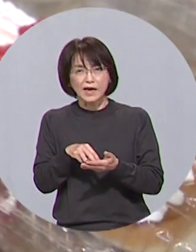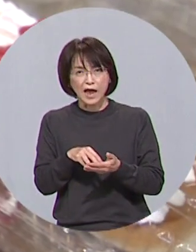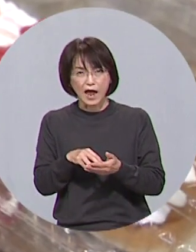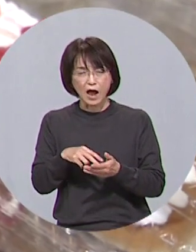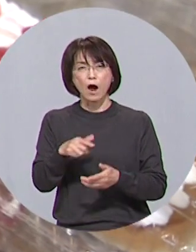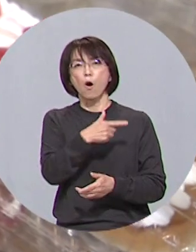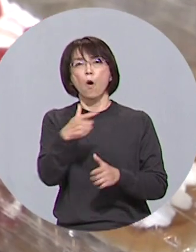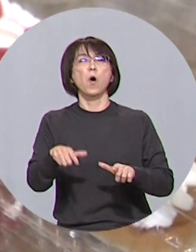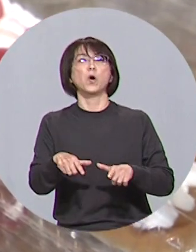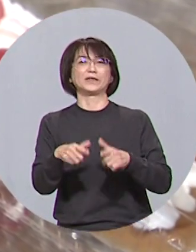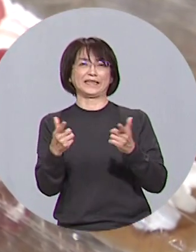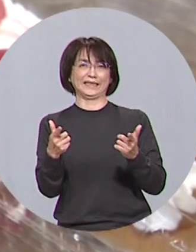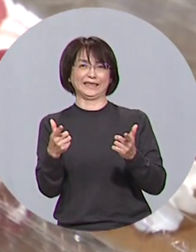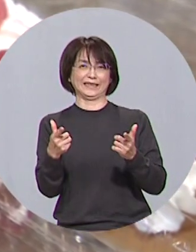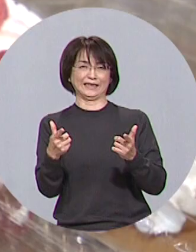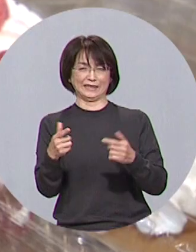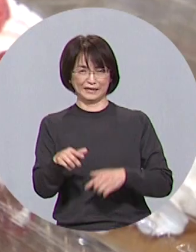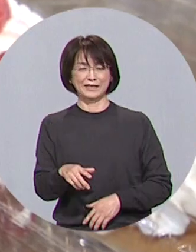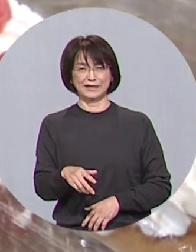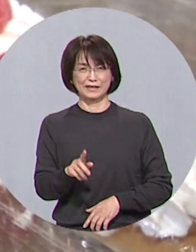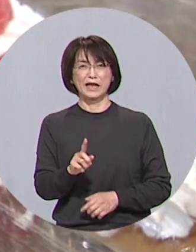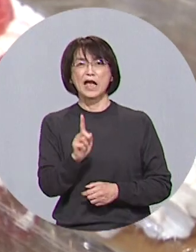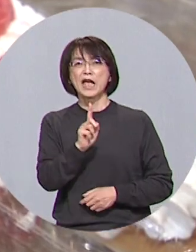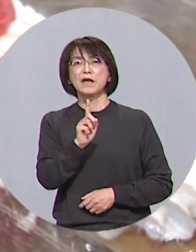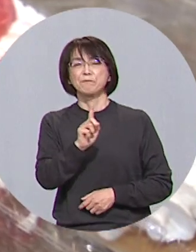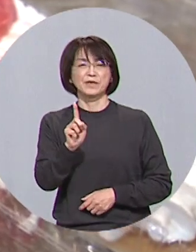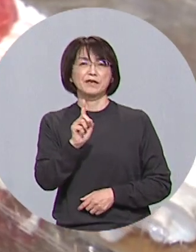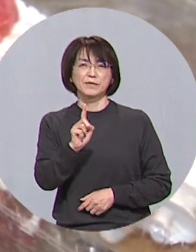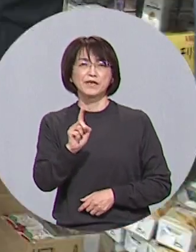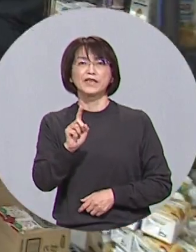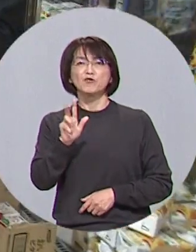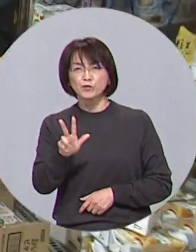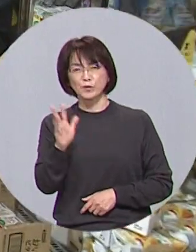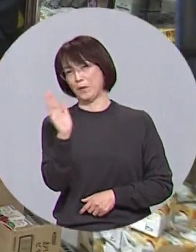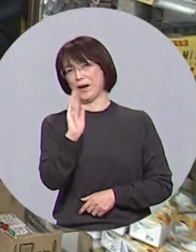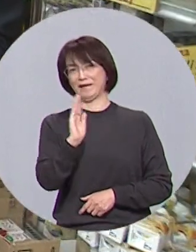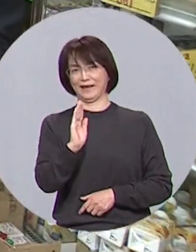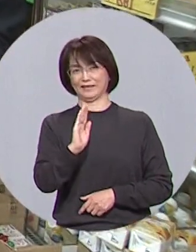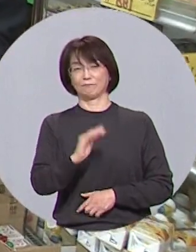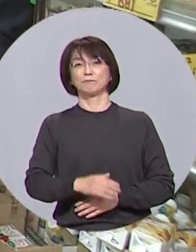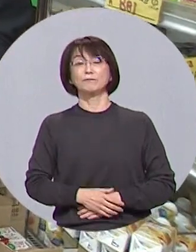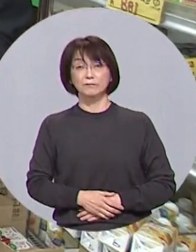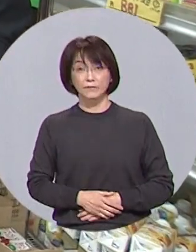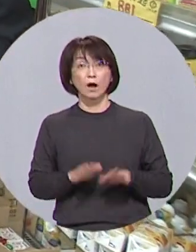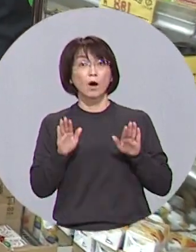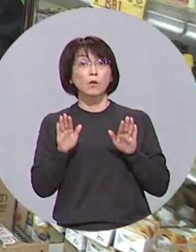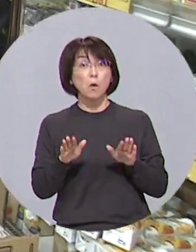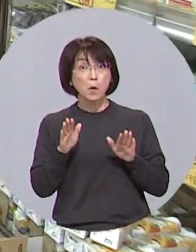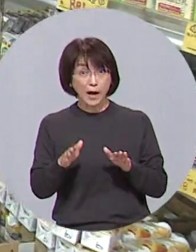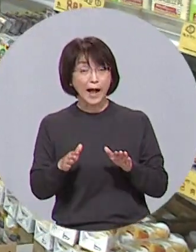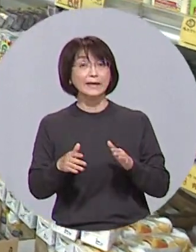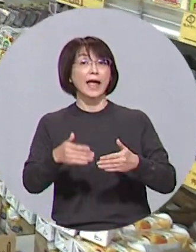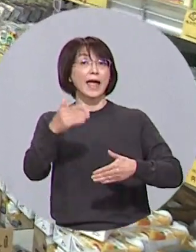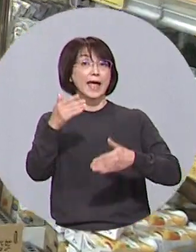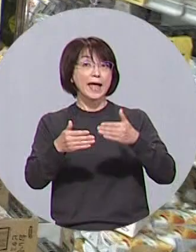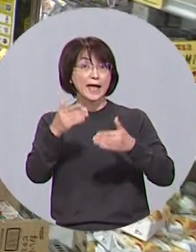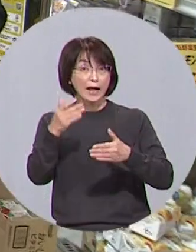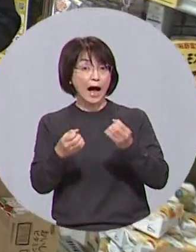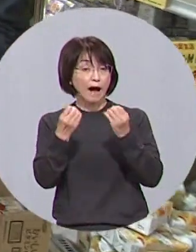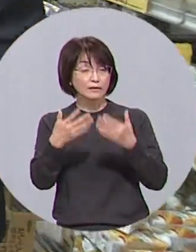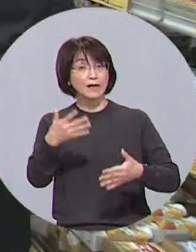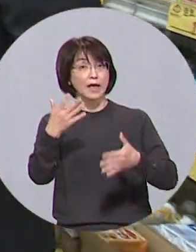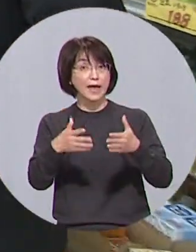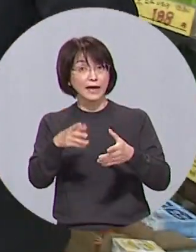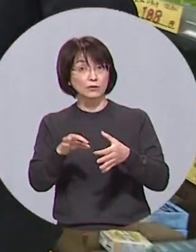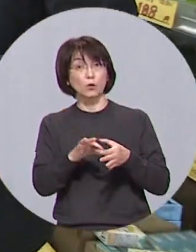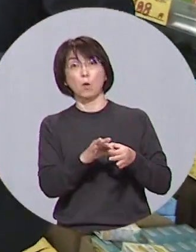れ ビビレじゃないんだ、ビビレ で、はい、今回のその、 うん、あ、そうですね、 設定が続編との、うん、 はい、コラ